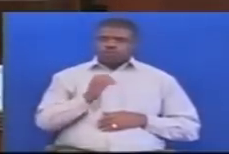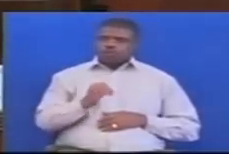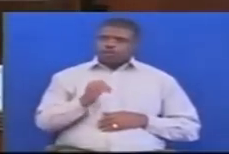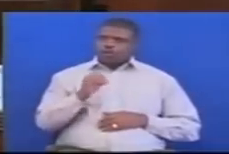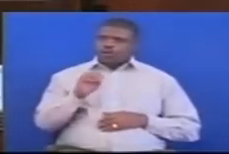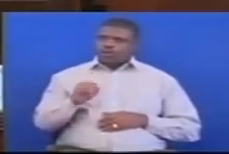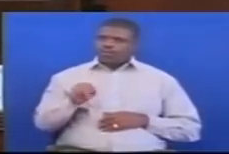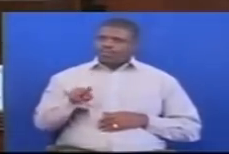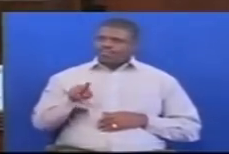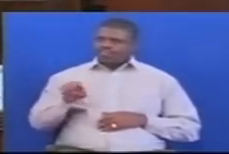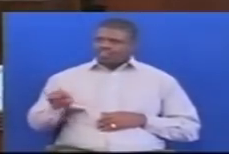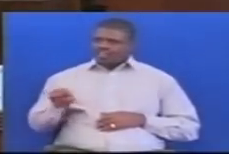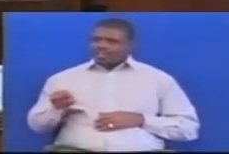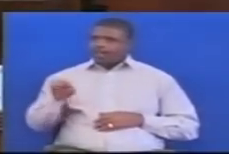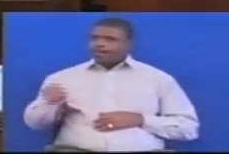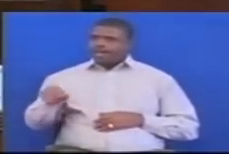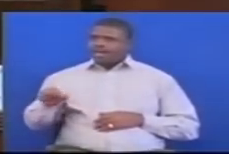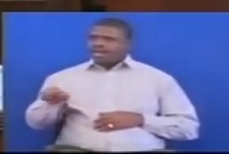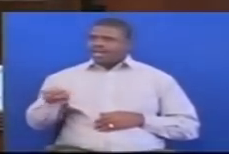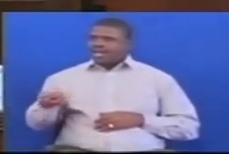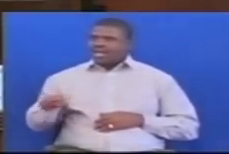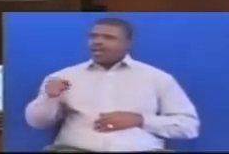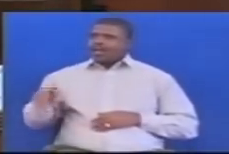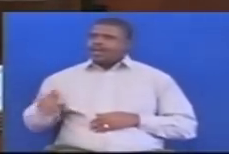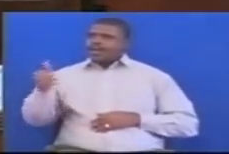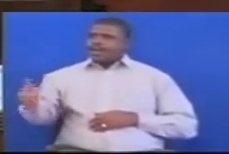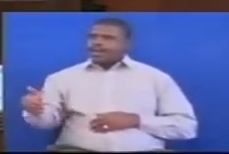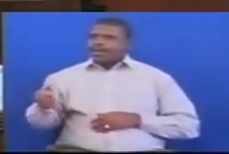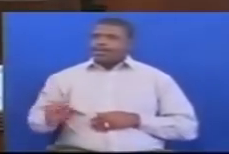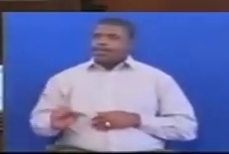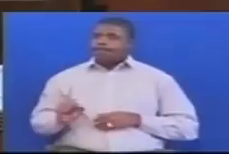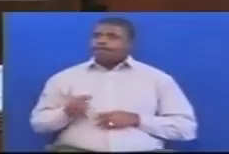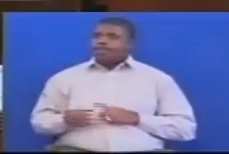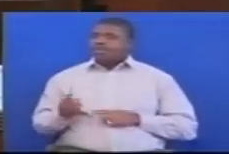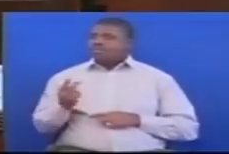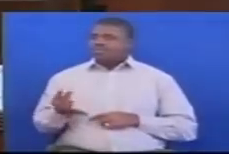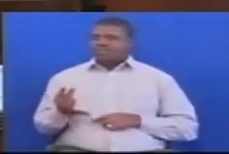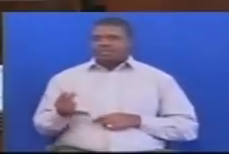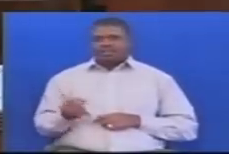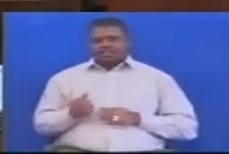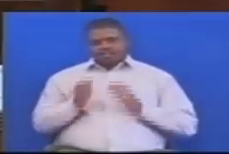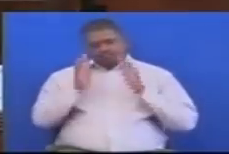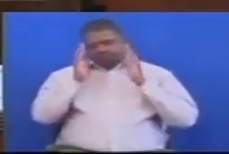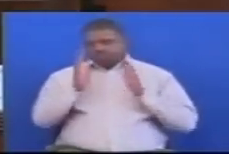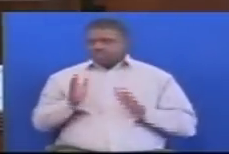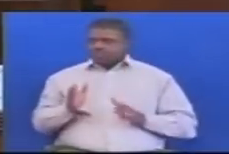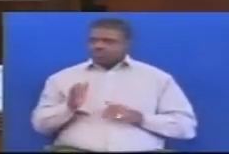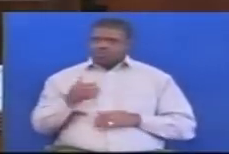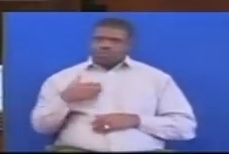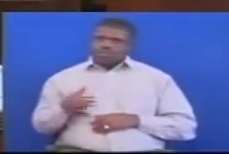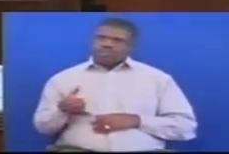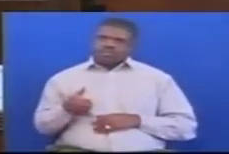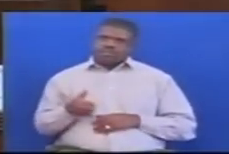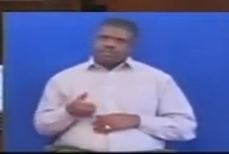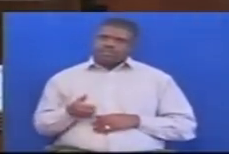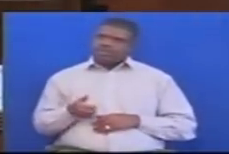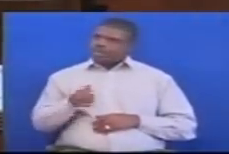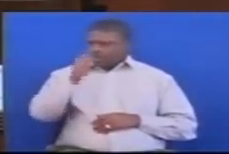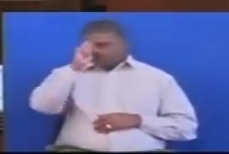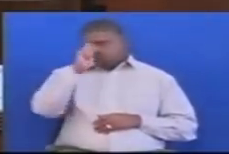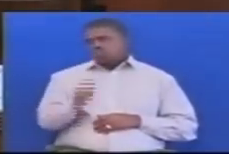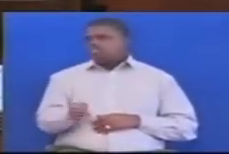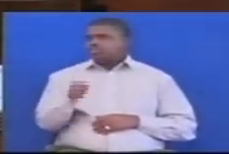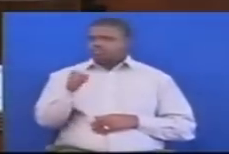Sumve Maria Malampaka kwa shilingi 200. Mheshimiwa Waziri, with due respect,